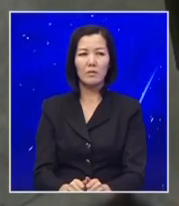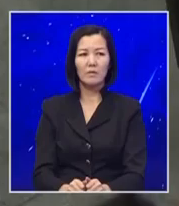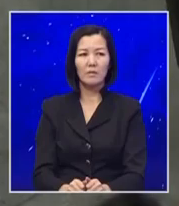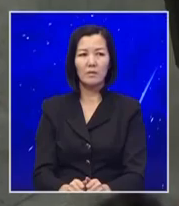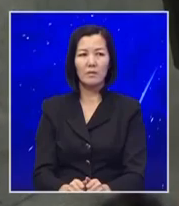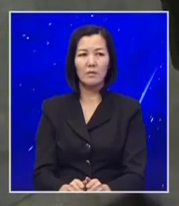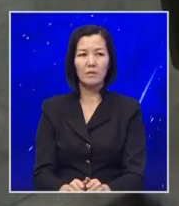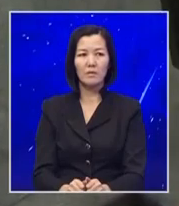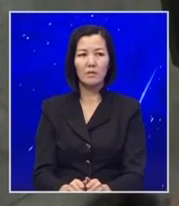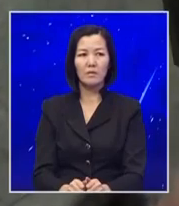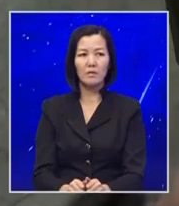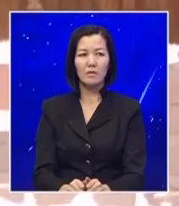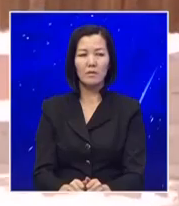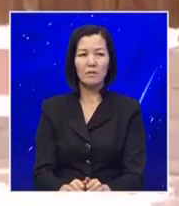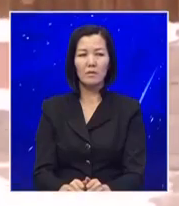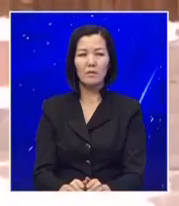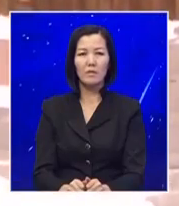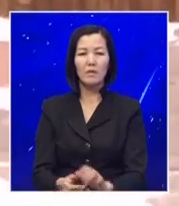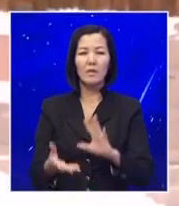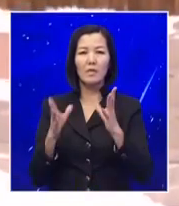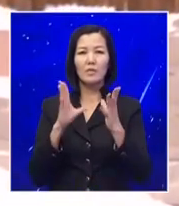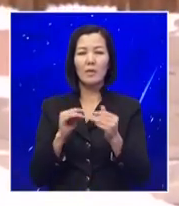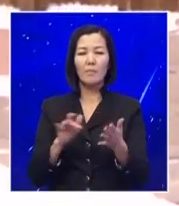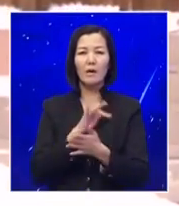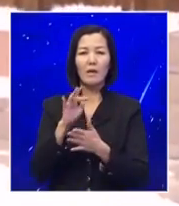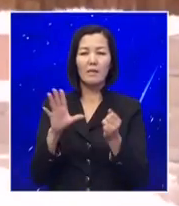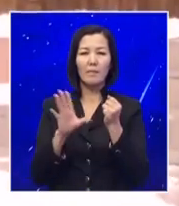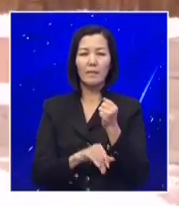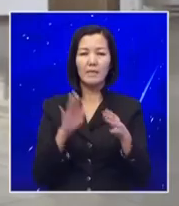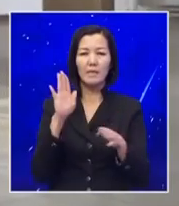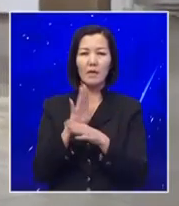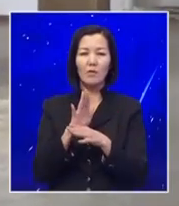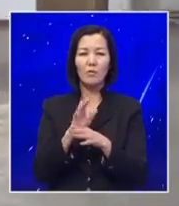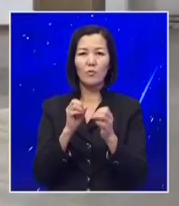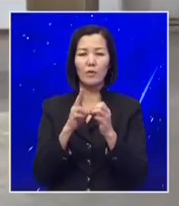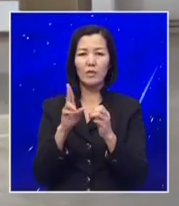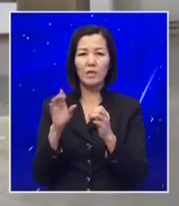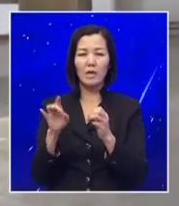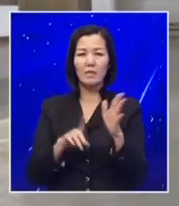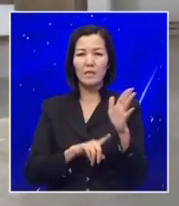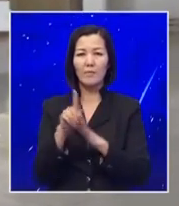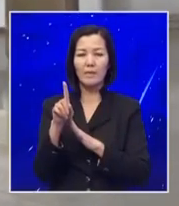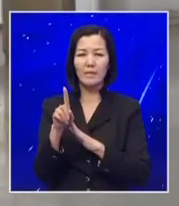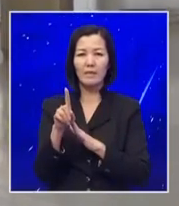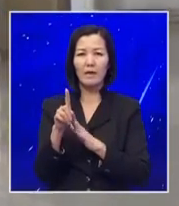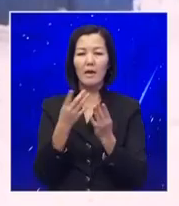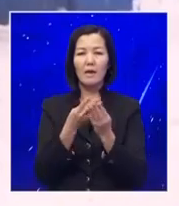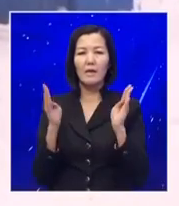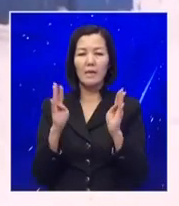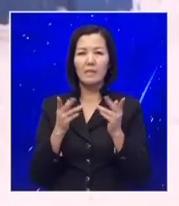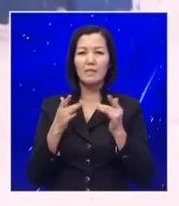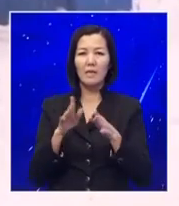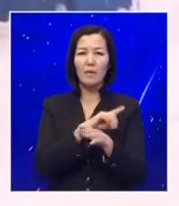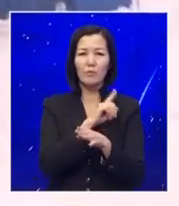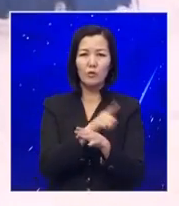более вы разместили рекламу в Инстаграме. Жалпы қалада соңғы қаулы 12-ші қаңтарда күшіне енді. Локдауннан бөлек карантиндік талап күшейтілді.